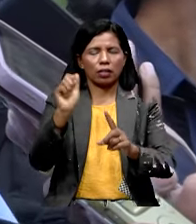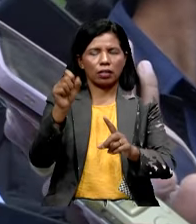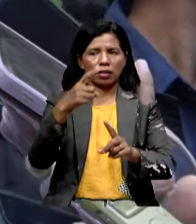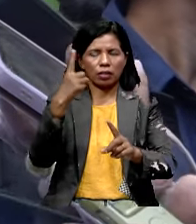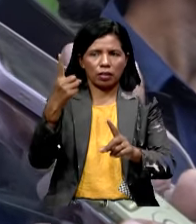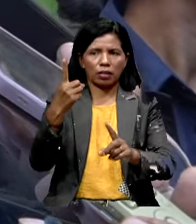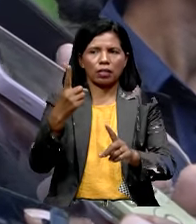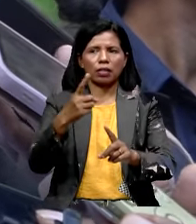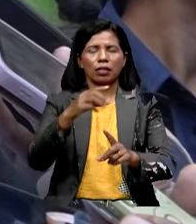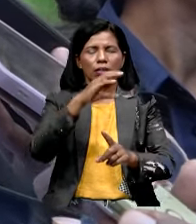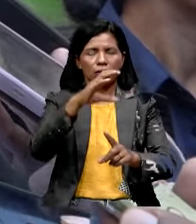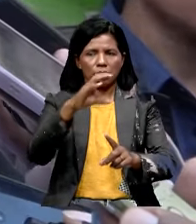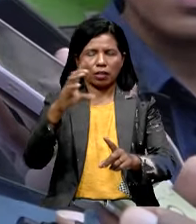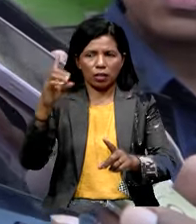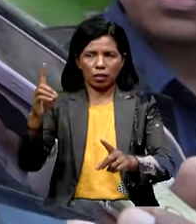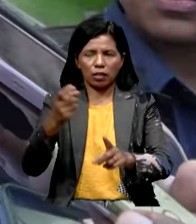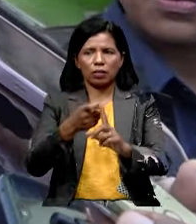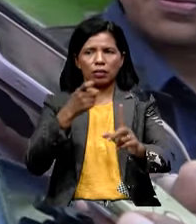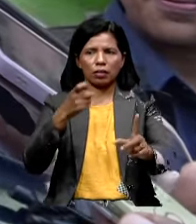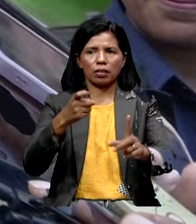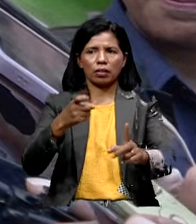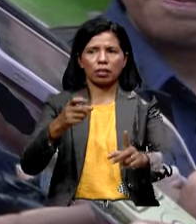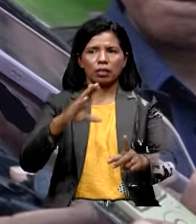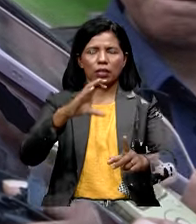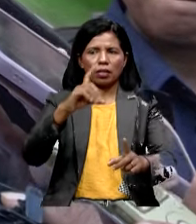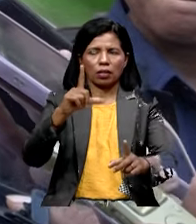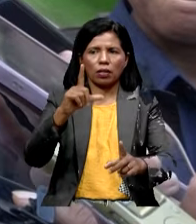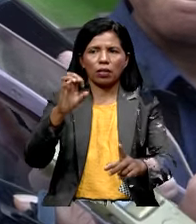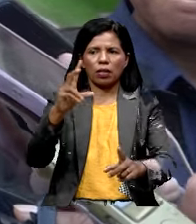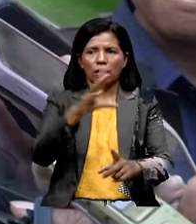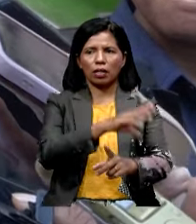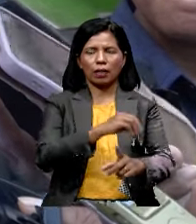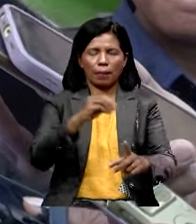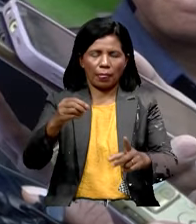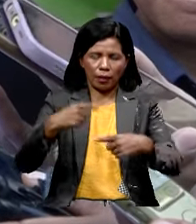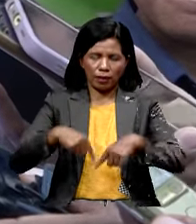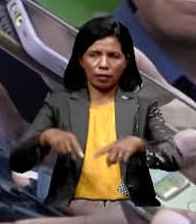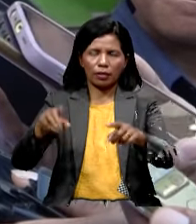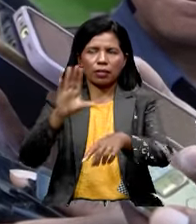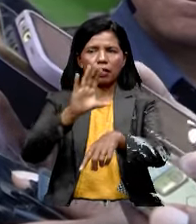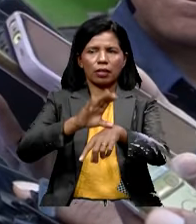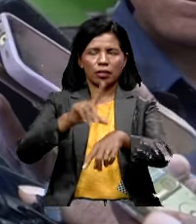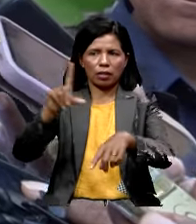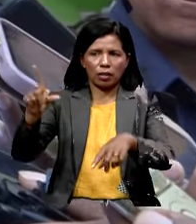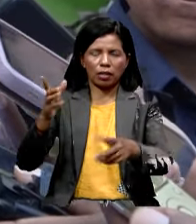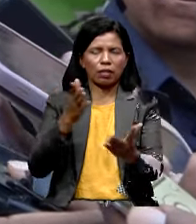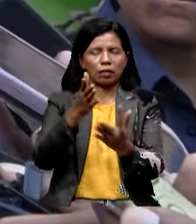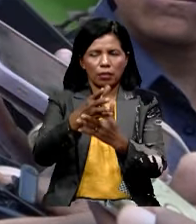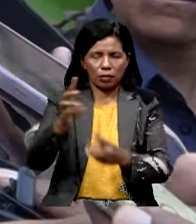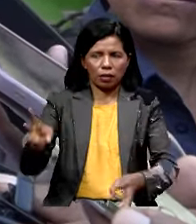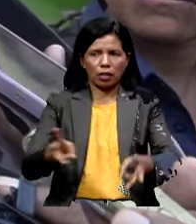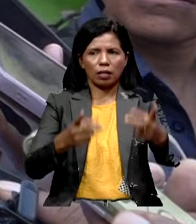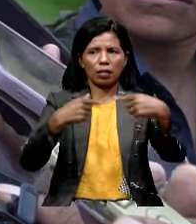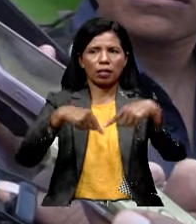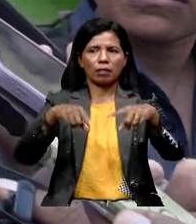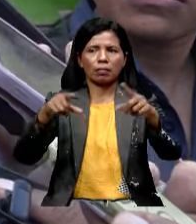der SSD necessary use kai koli tumba i kak ni antesi ke katedral husi na tumba dalam bot liu bai